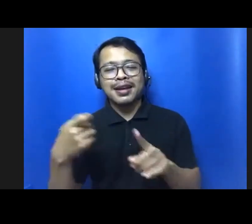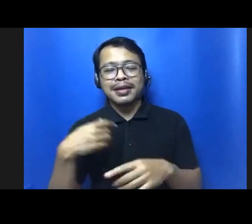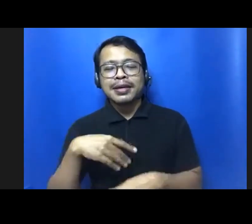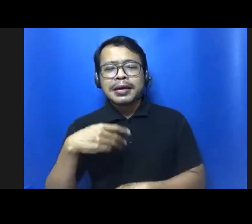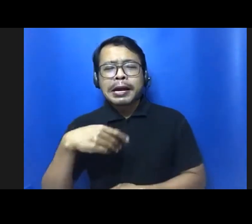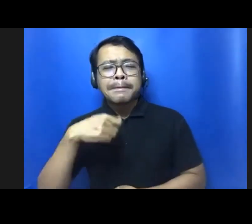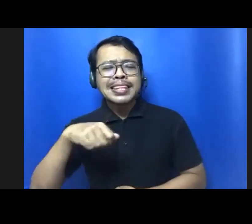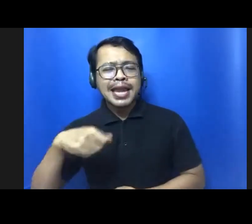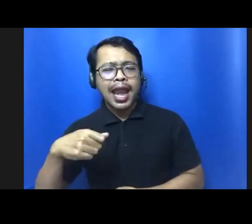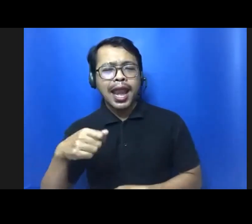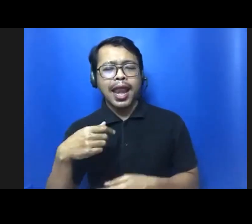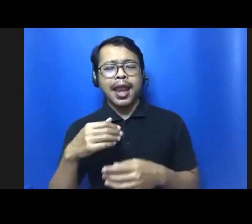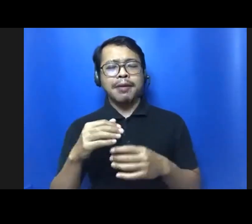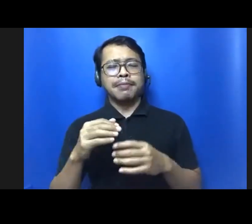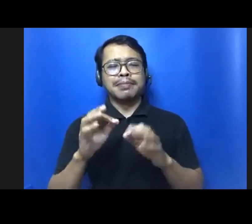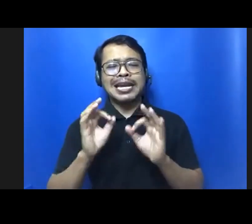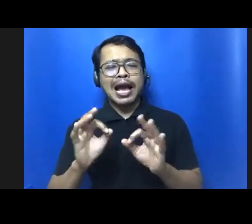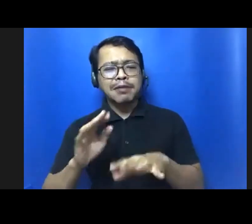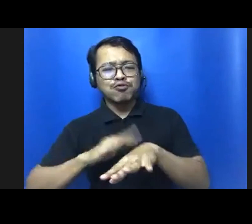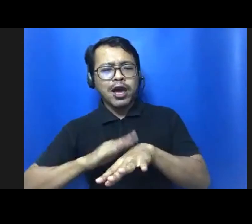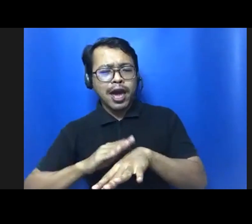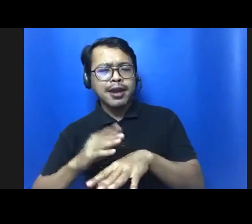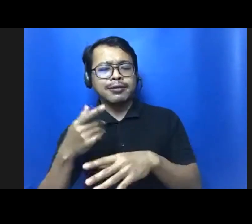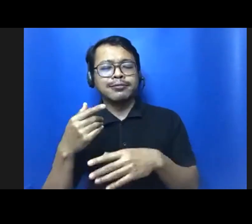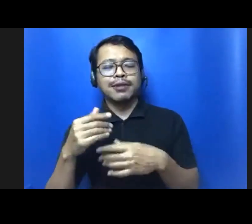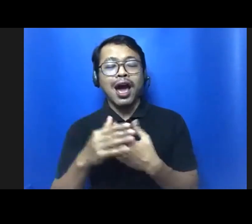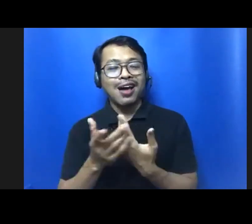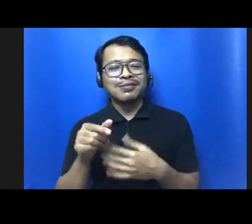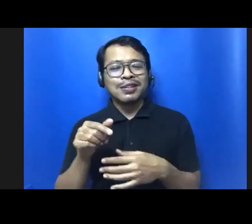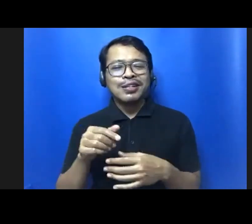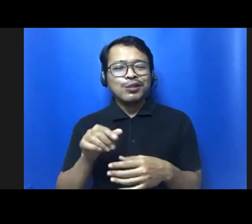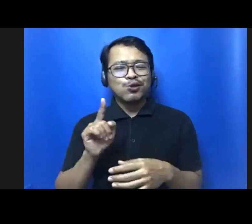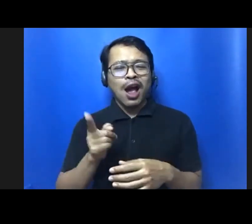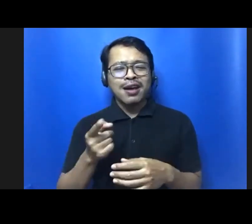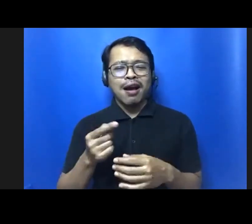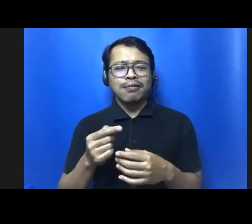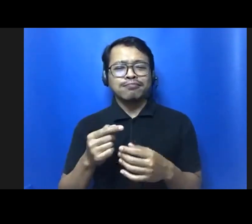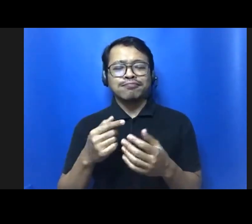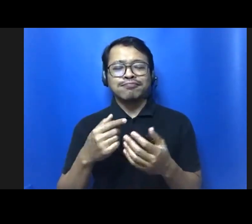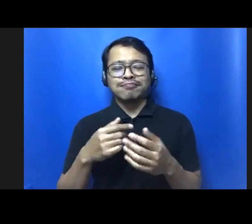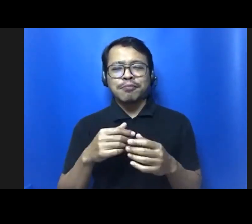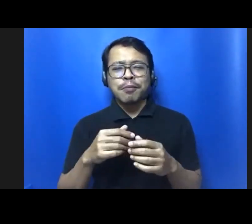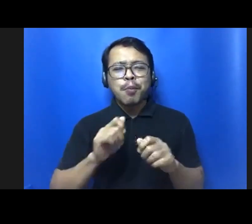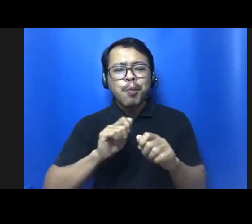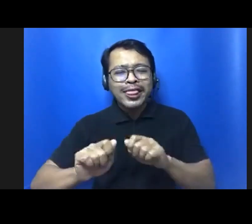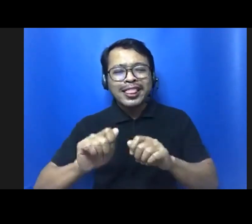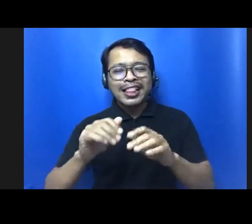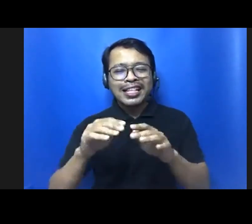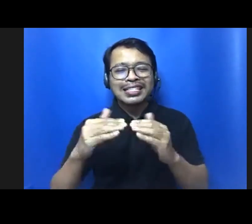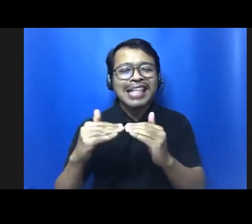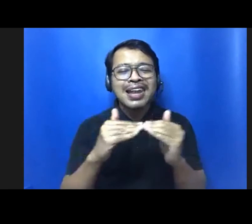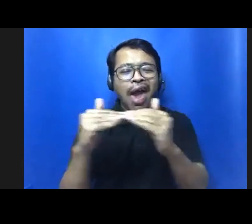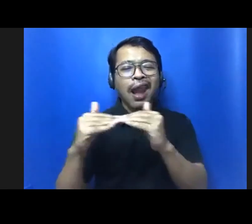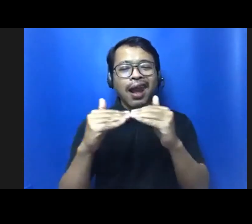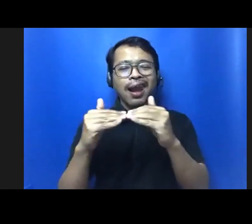termasuk merumuskan standar-standar kerja bagi anak penyandang disabilitas. Itu kita rumuskan bersama